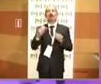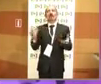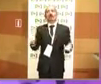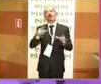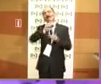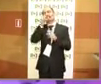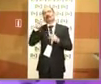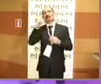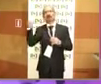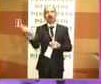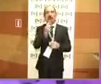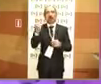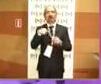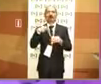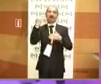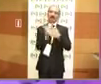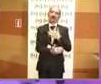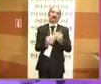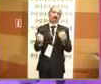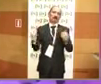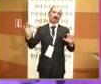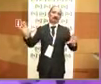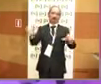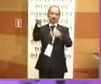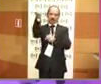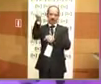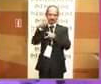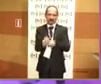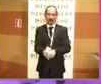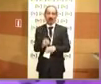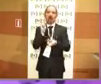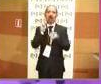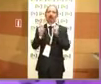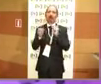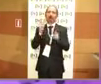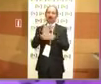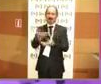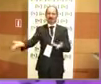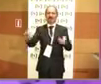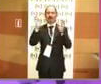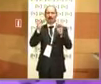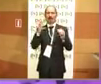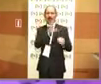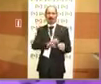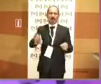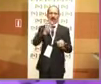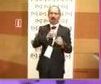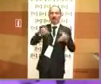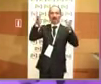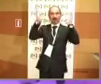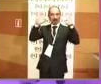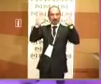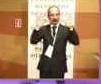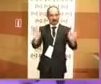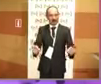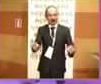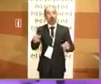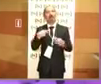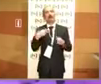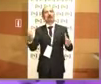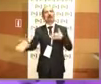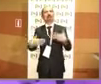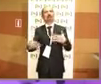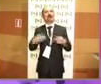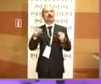migliore, dei limiti e dei successi. I populismi europei rappresentano un pericolo drammatico per il futuro di tutti, ma è